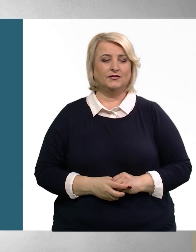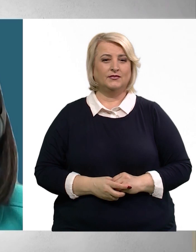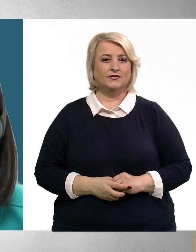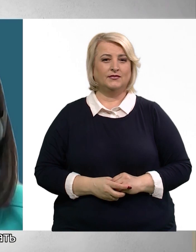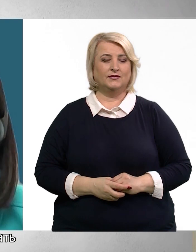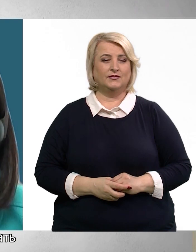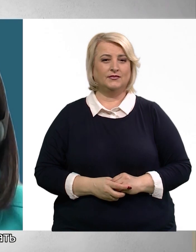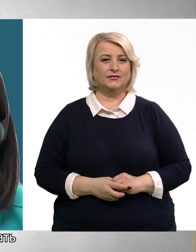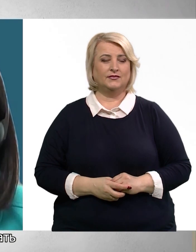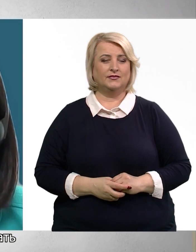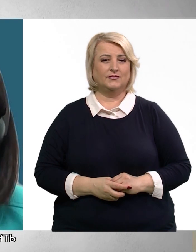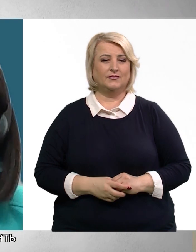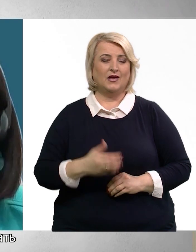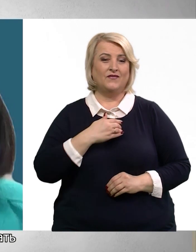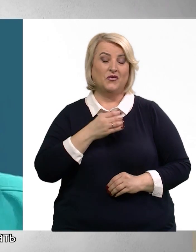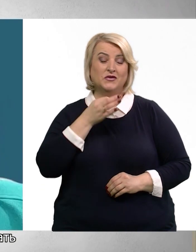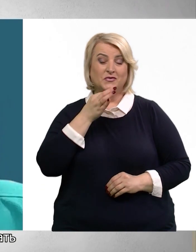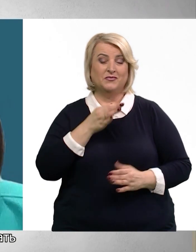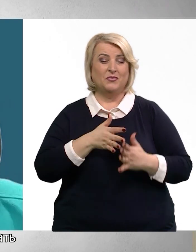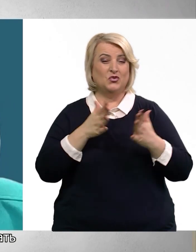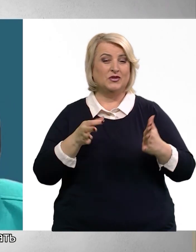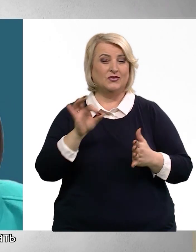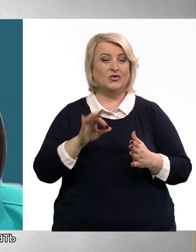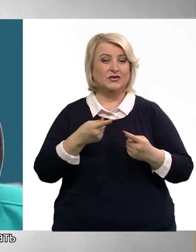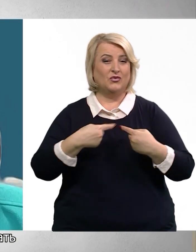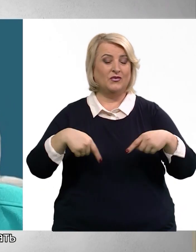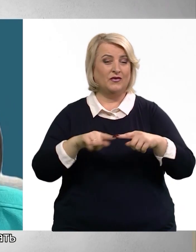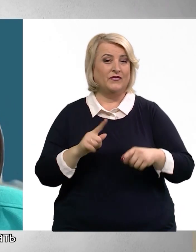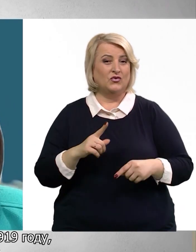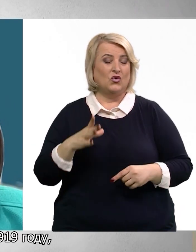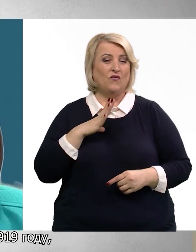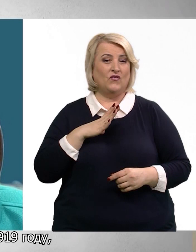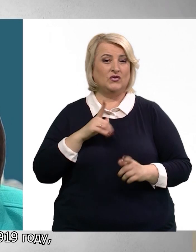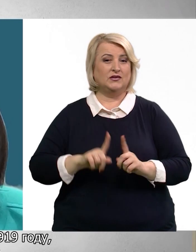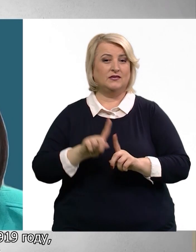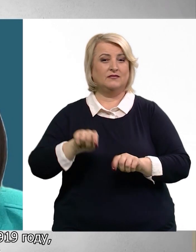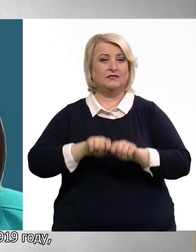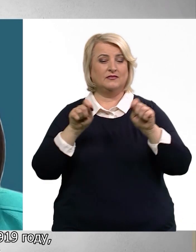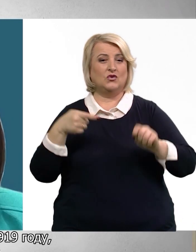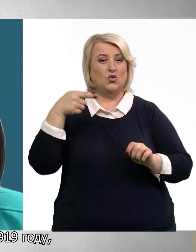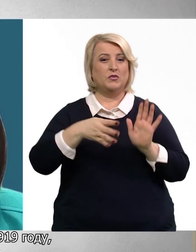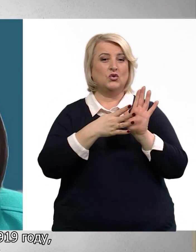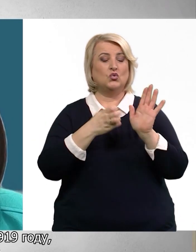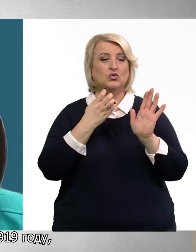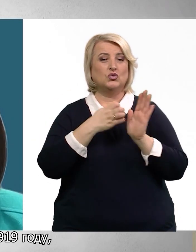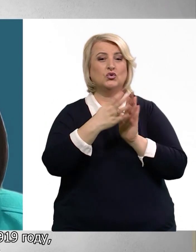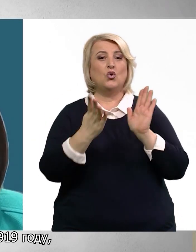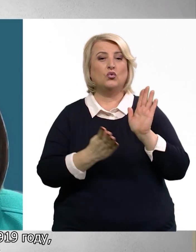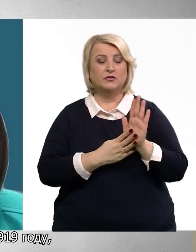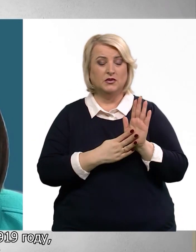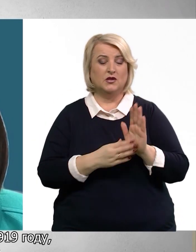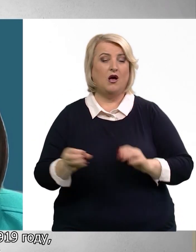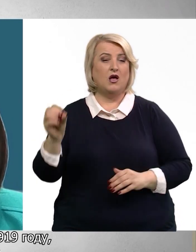Da, te rog. Da. Nu vreau să vă zic mai multe despre organizație, deoarece a fost creat în